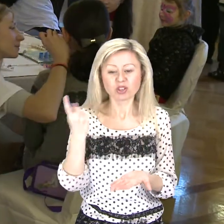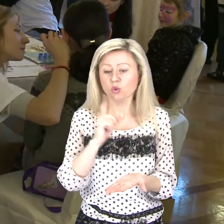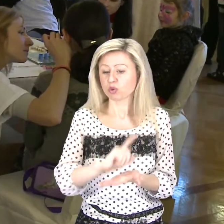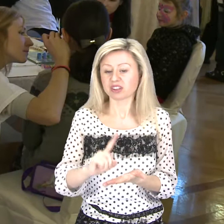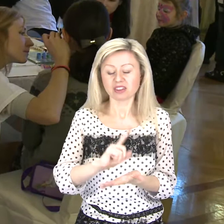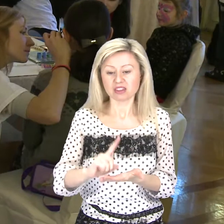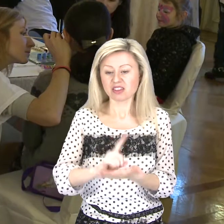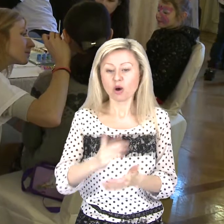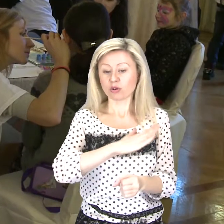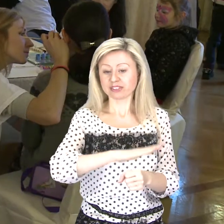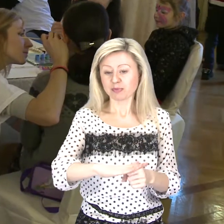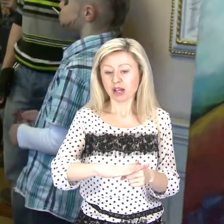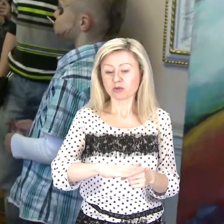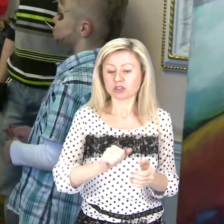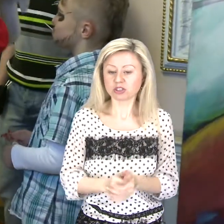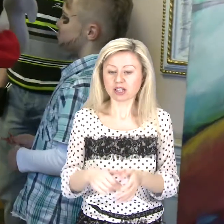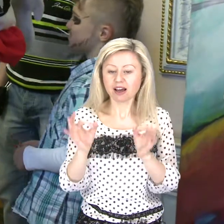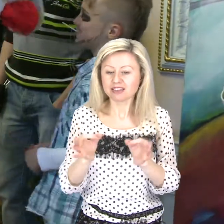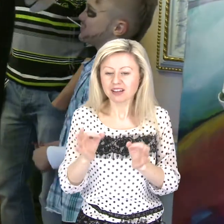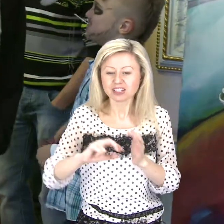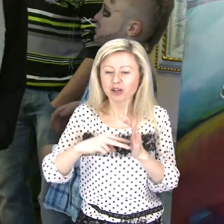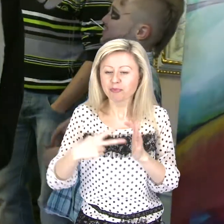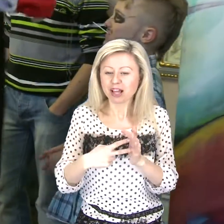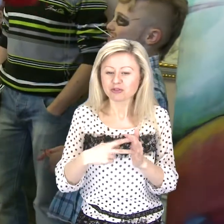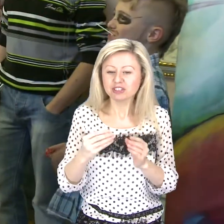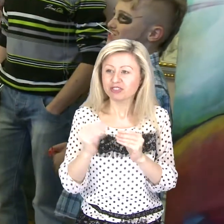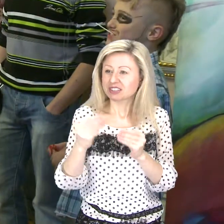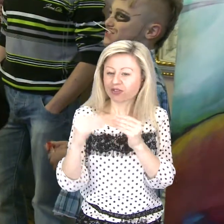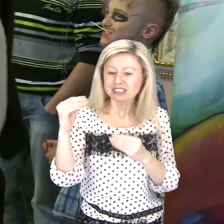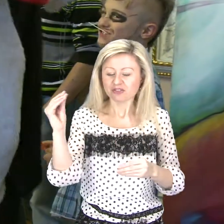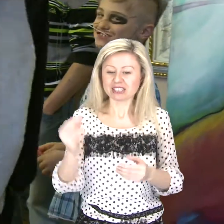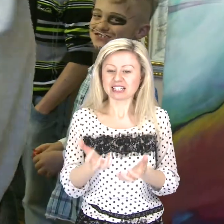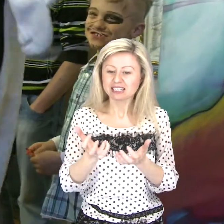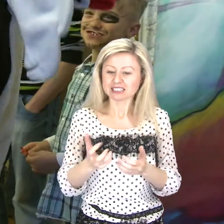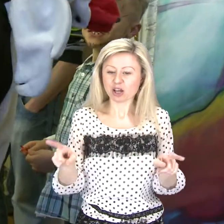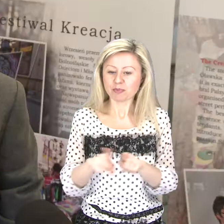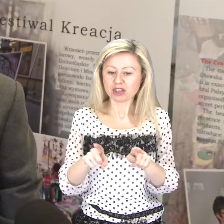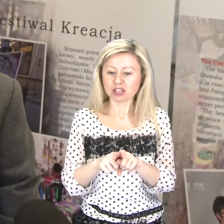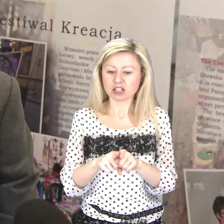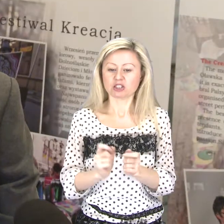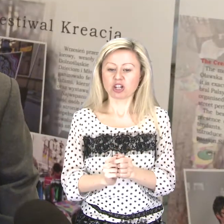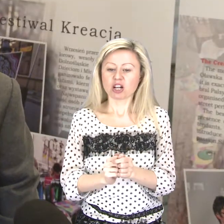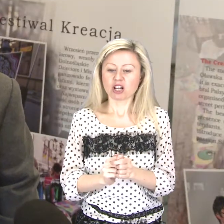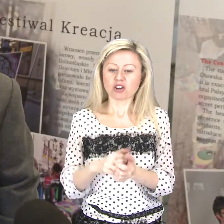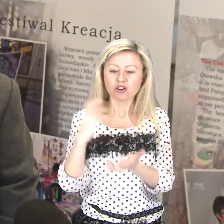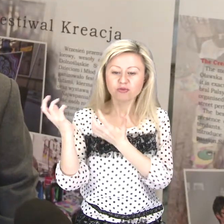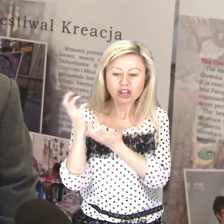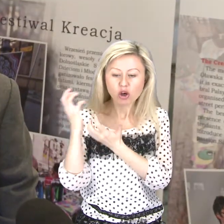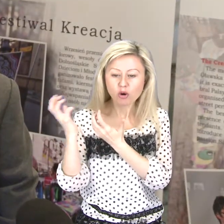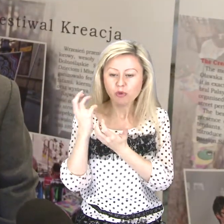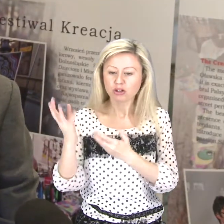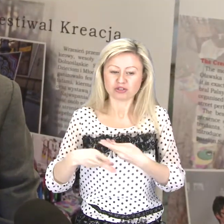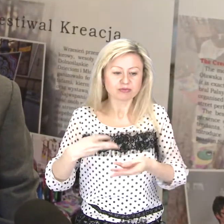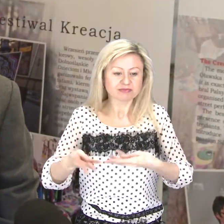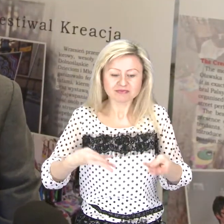się zrealizować. Planów jest cała masa. Chcemy też nie uciekać od kampanii informacyjnych, bo moim zdaniem one są